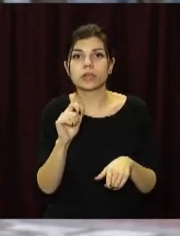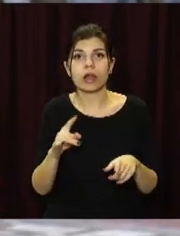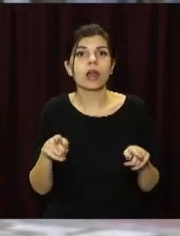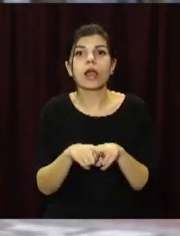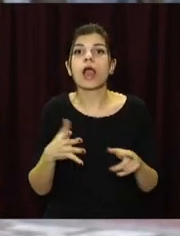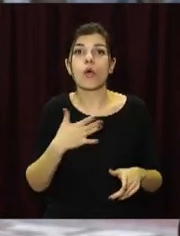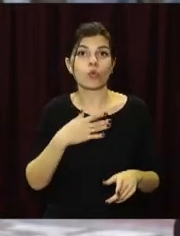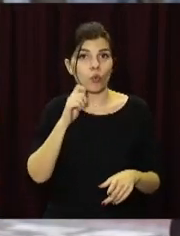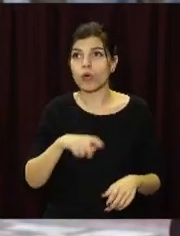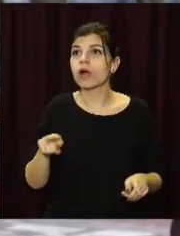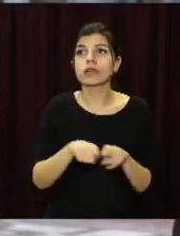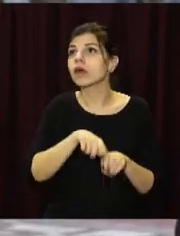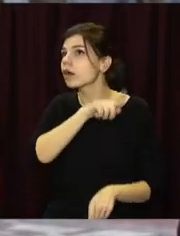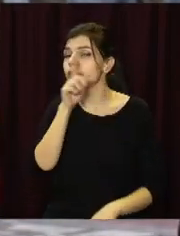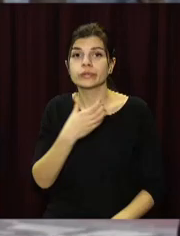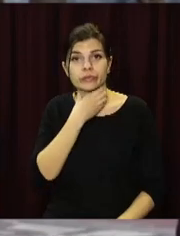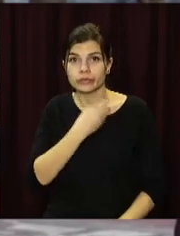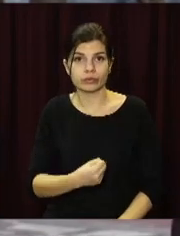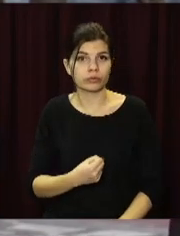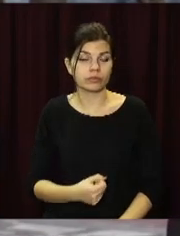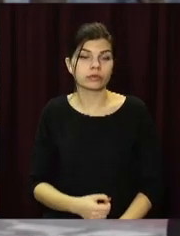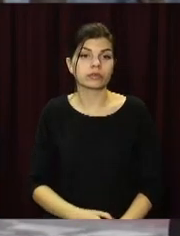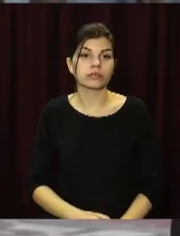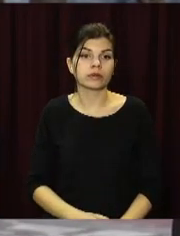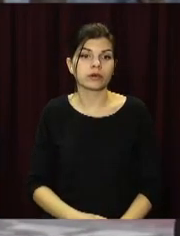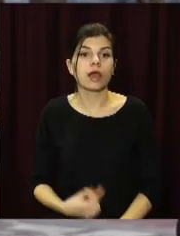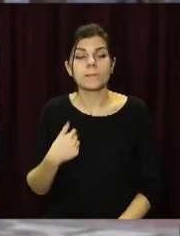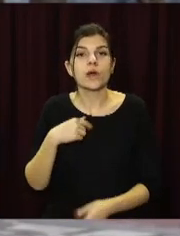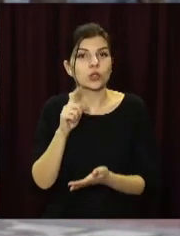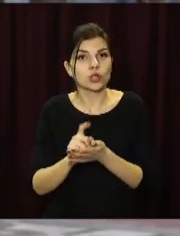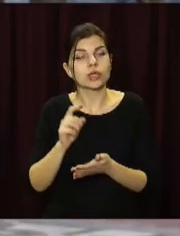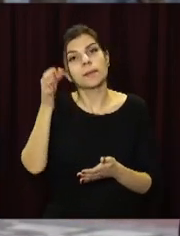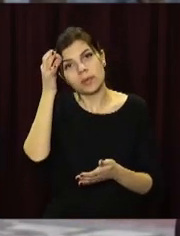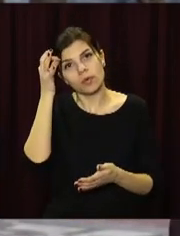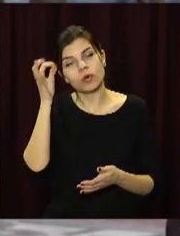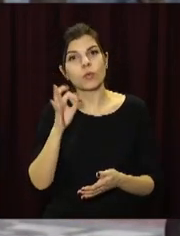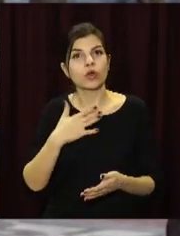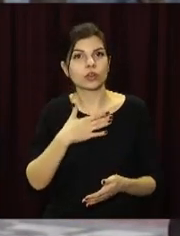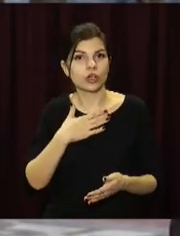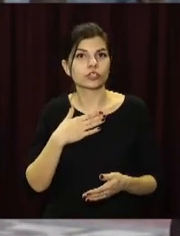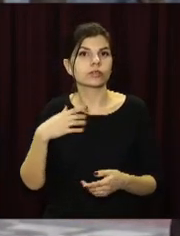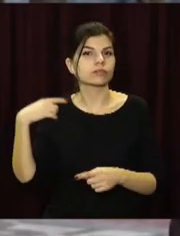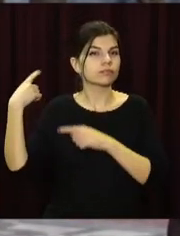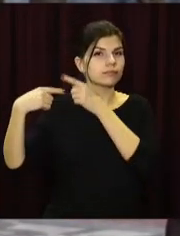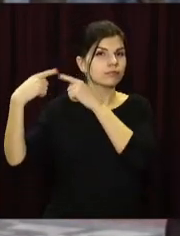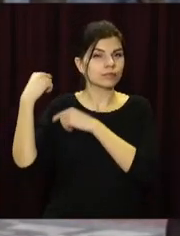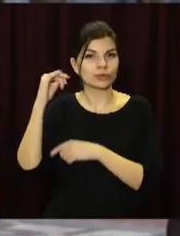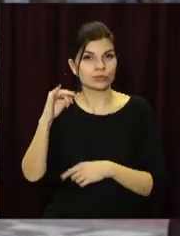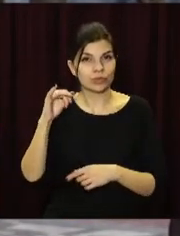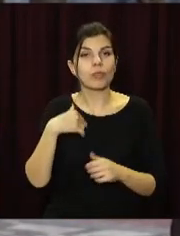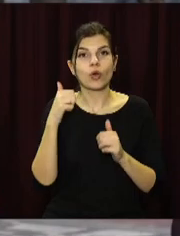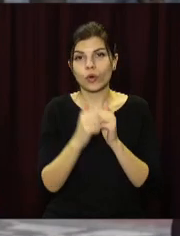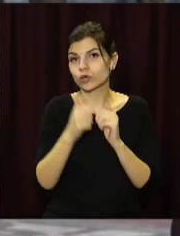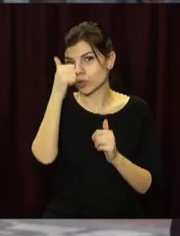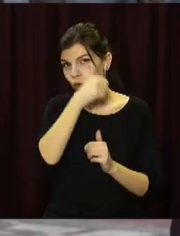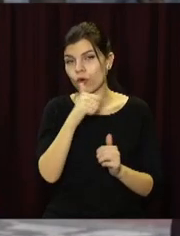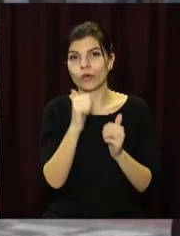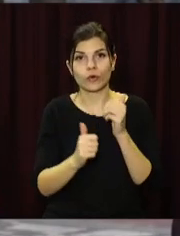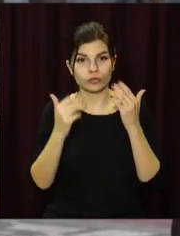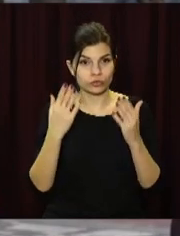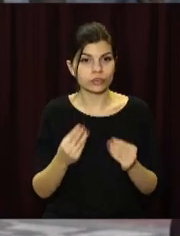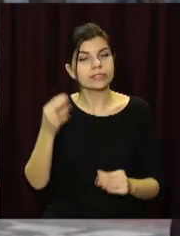наша країна, немає жодна країна в світі. Ми повинні пам'ятати про нашу ідентичність, ми повинні кожного року, кожного